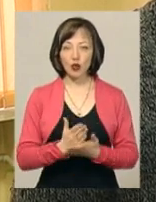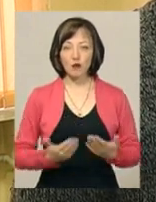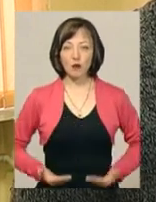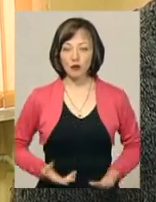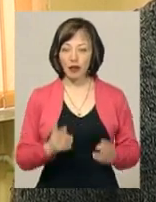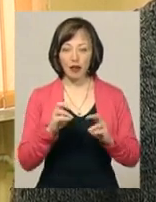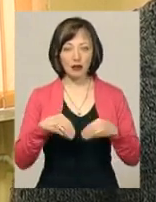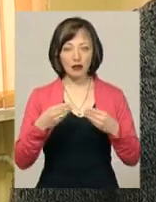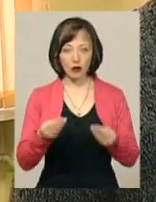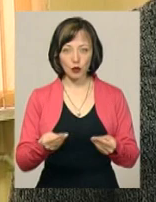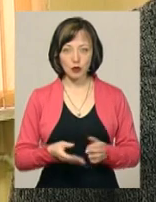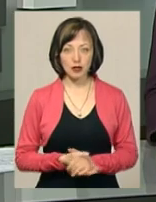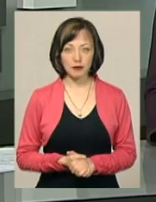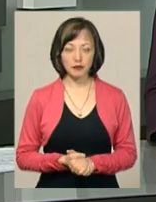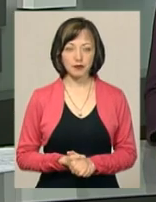не надаються.